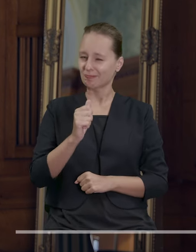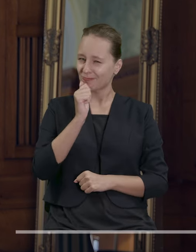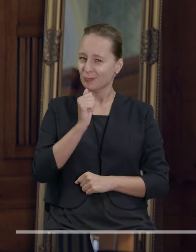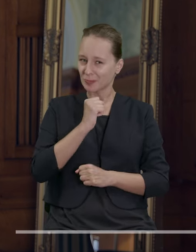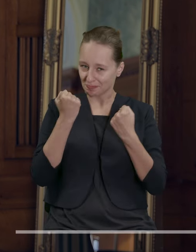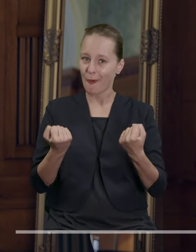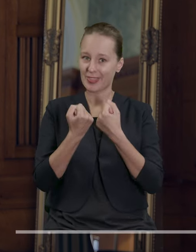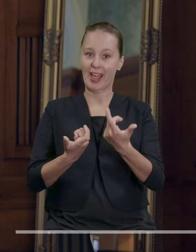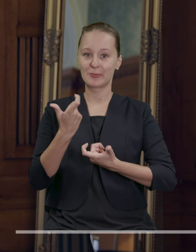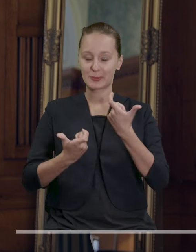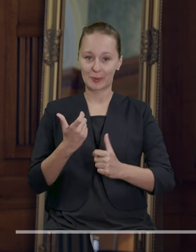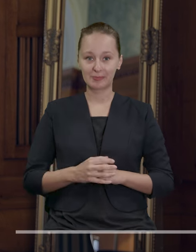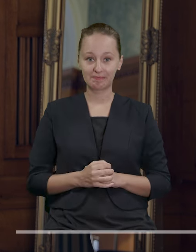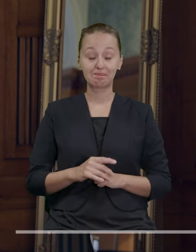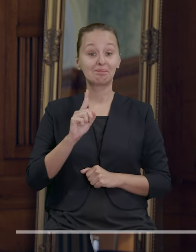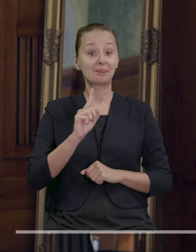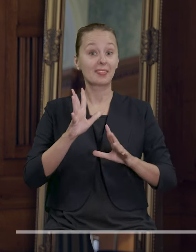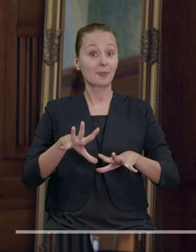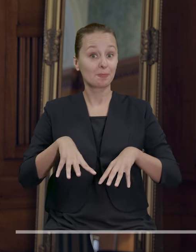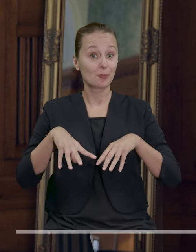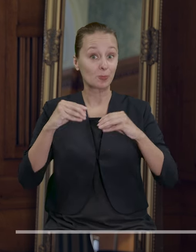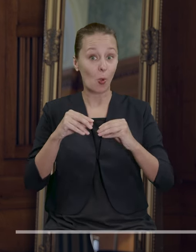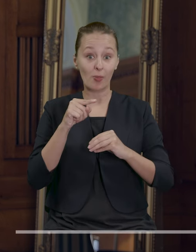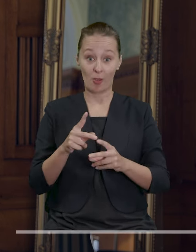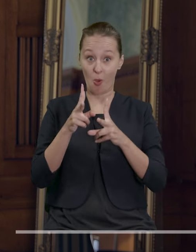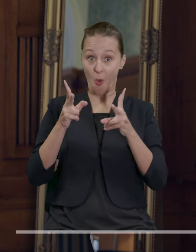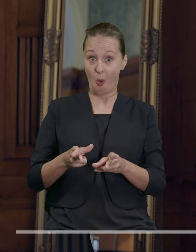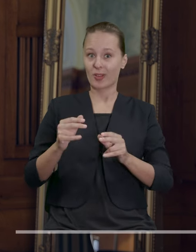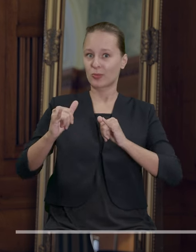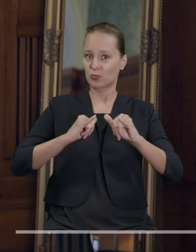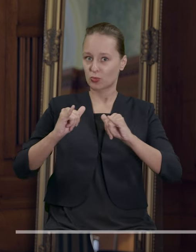zrobić. Ale zacznę od tego, że